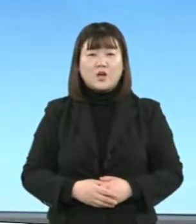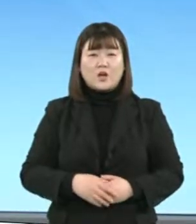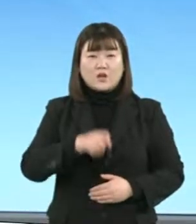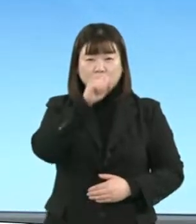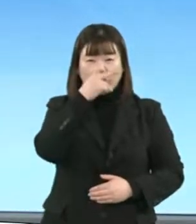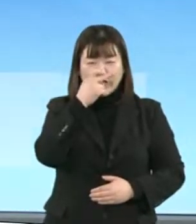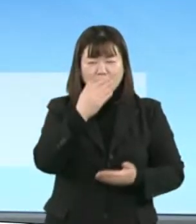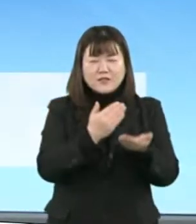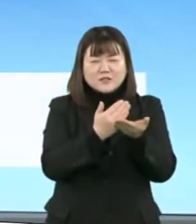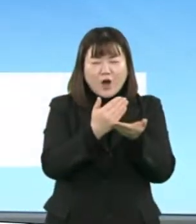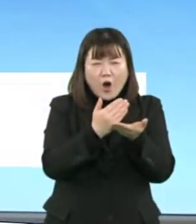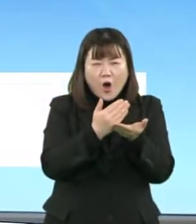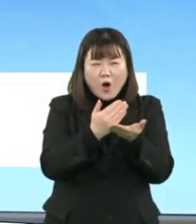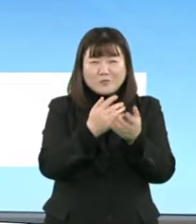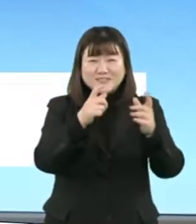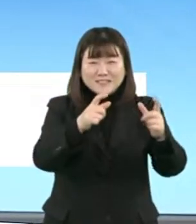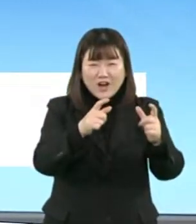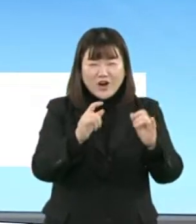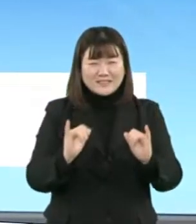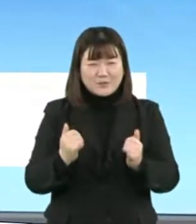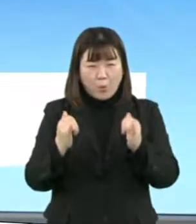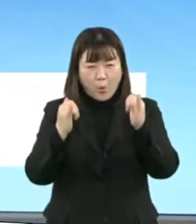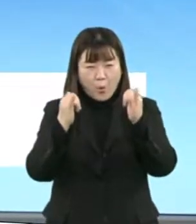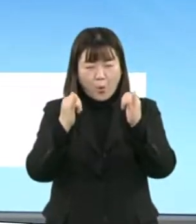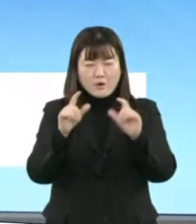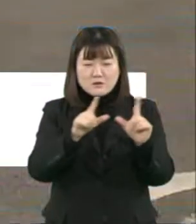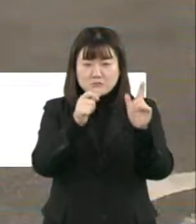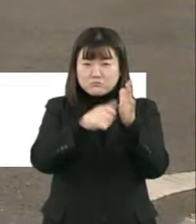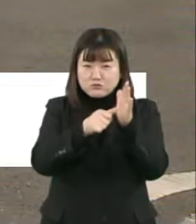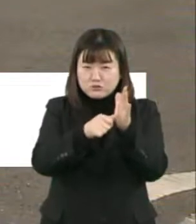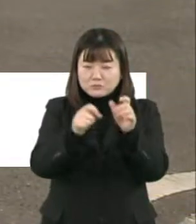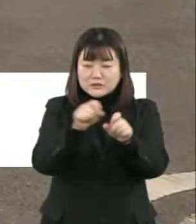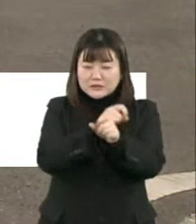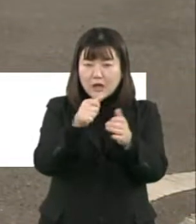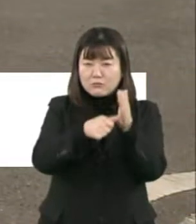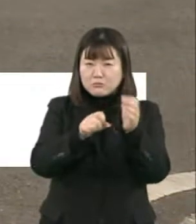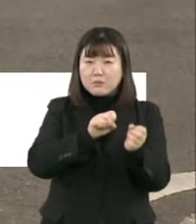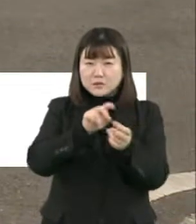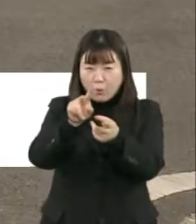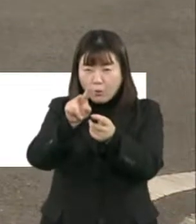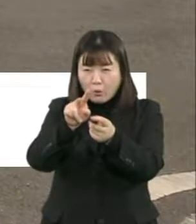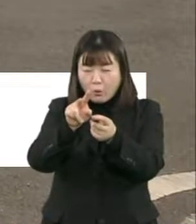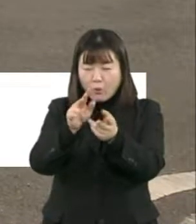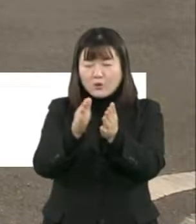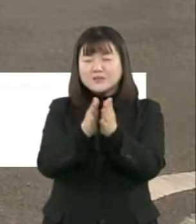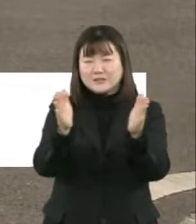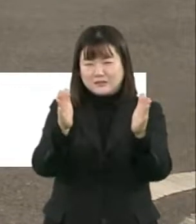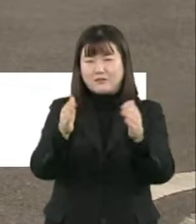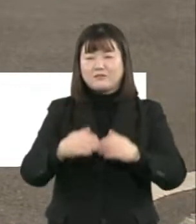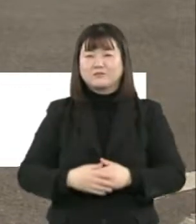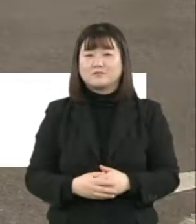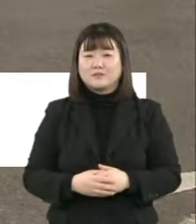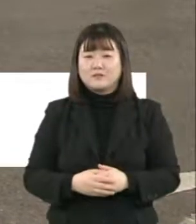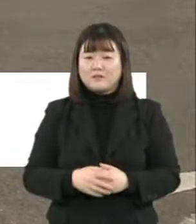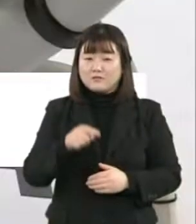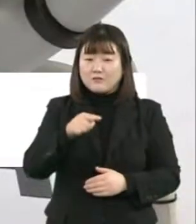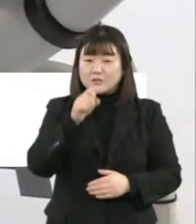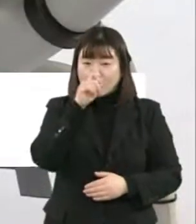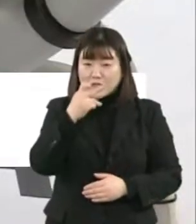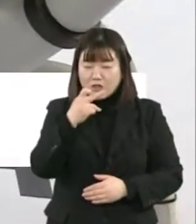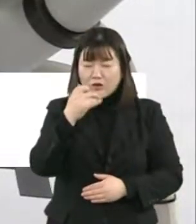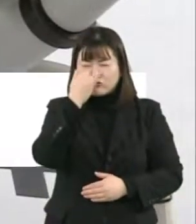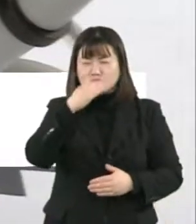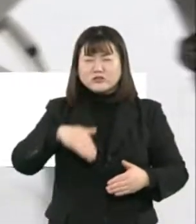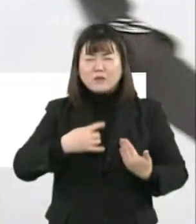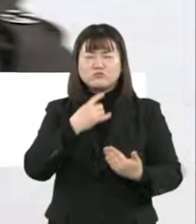서산시 가 섬 도서 지역의 드론으로 생필품과 특산품을 배송하는 서비스 실현 에 나섭니다 서산시 된 충남에서